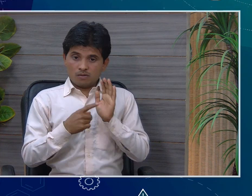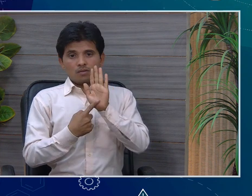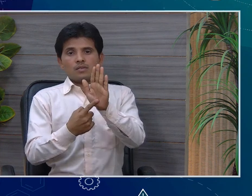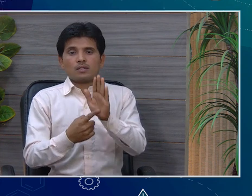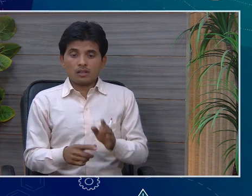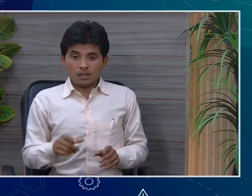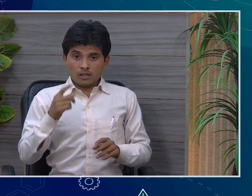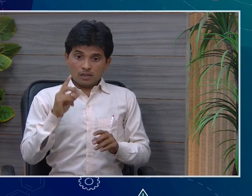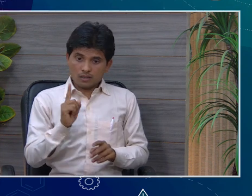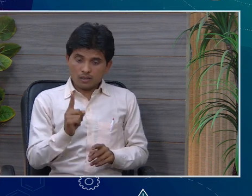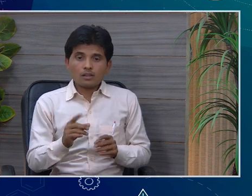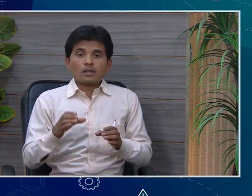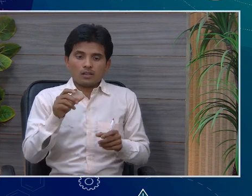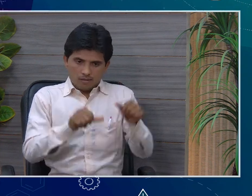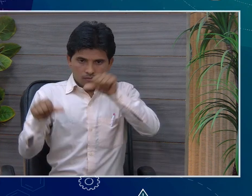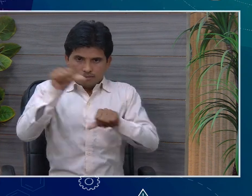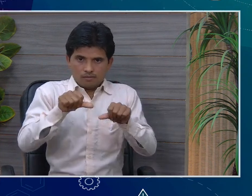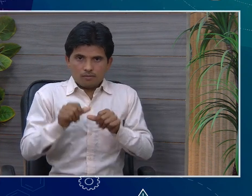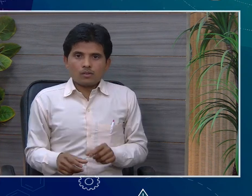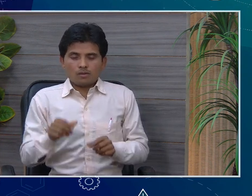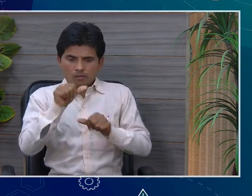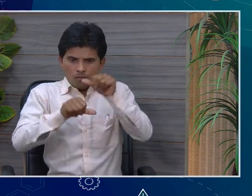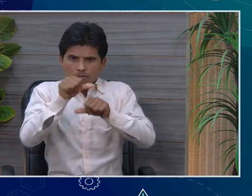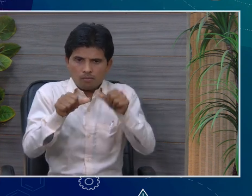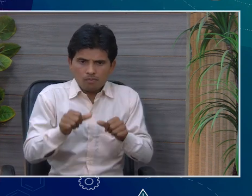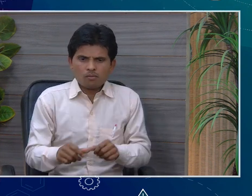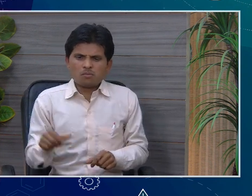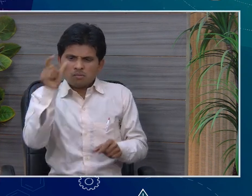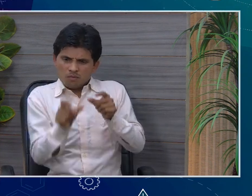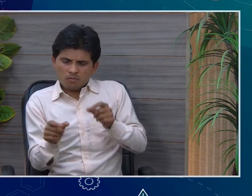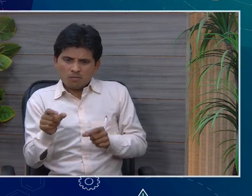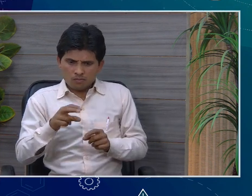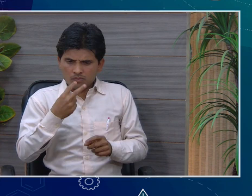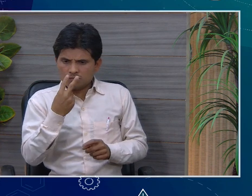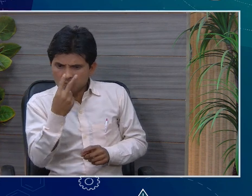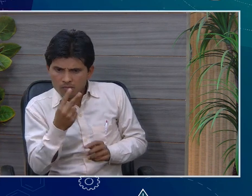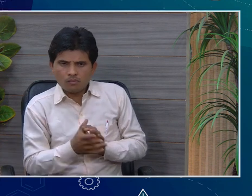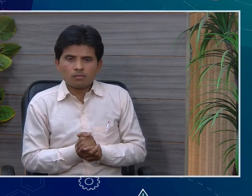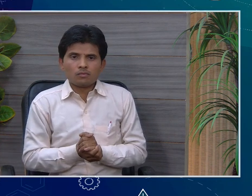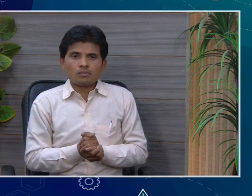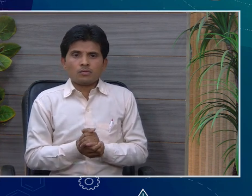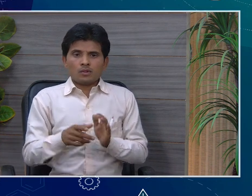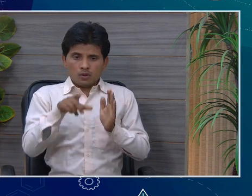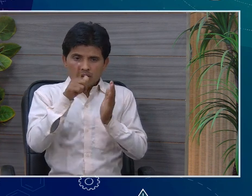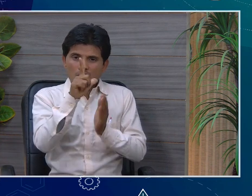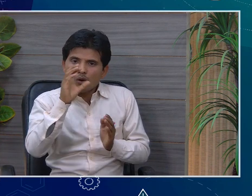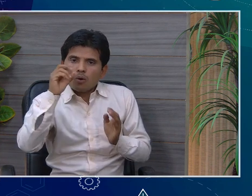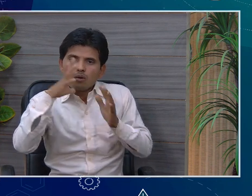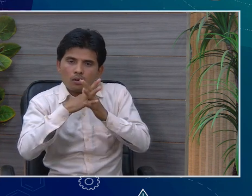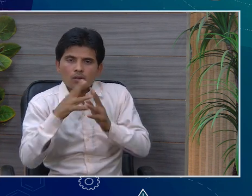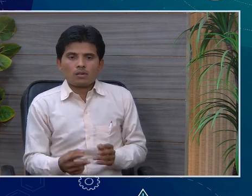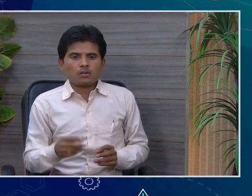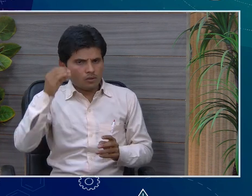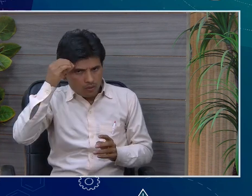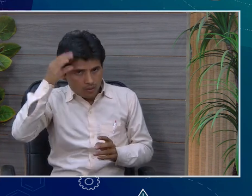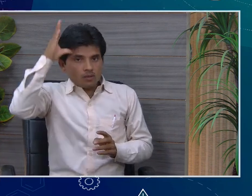विद टॉप्स जिनके द्वारा वह साइंटिस्ट पहुंचे थे यह दिन के द्वारा कोई भी व्यक्ति उस लौ की तरह हो सकता है उस नॉलेज की तरफ हो